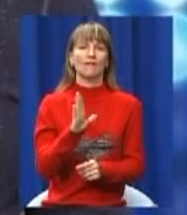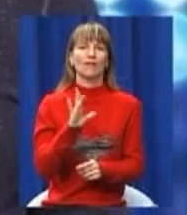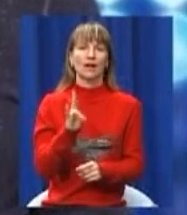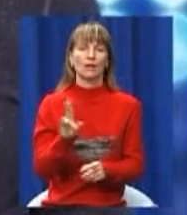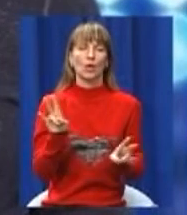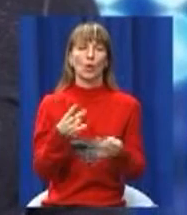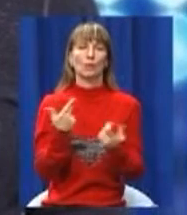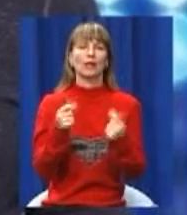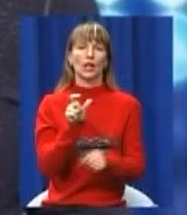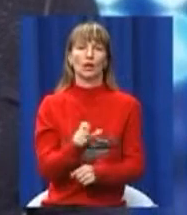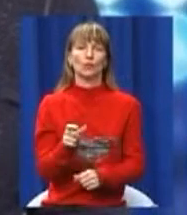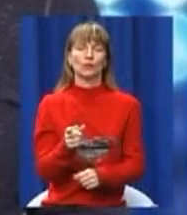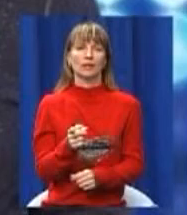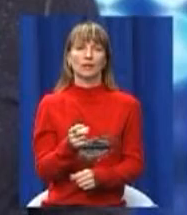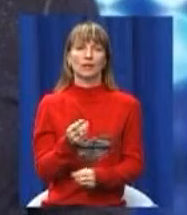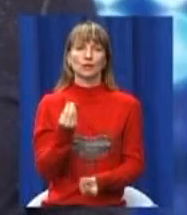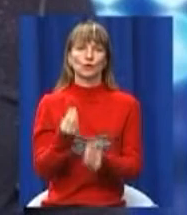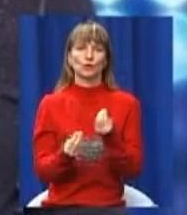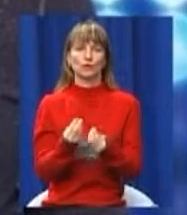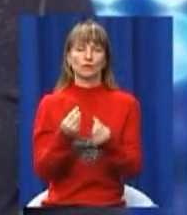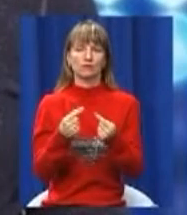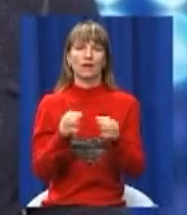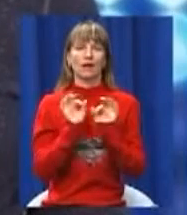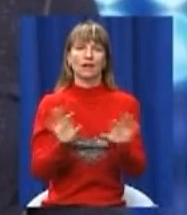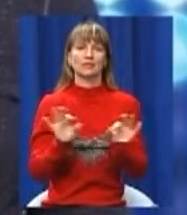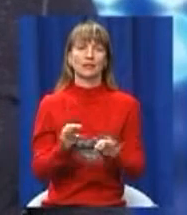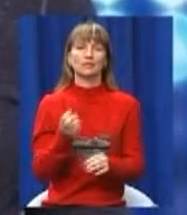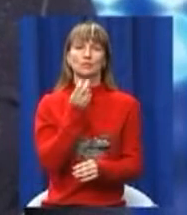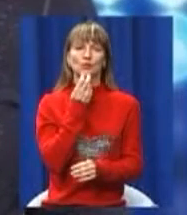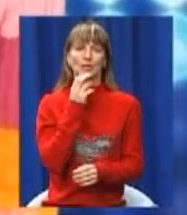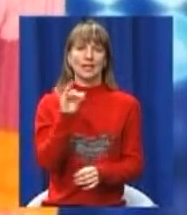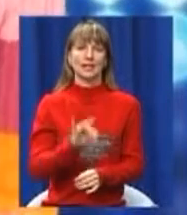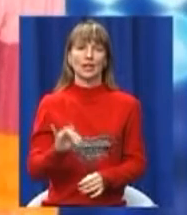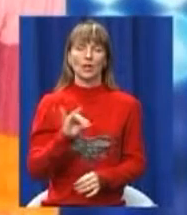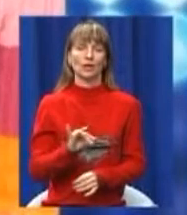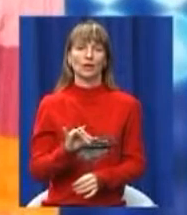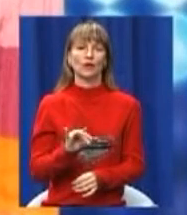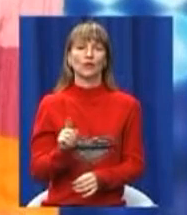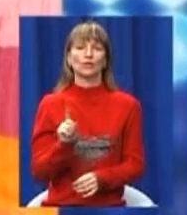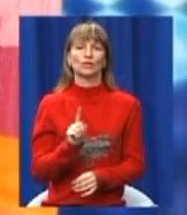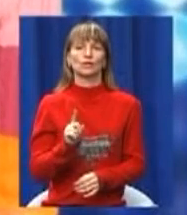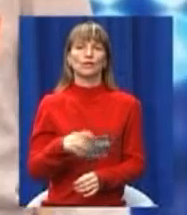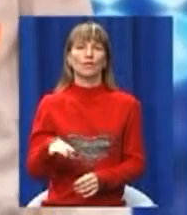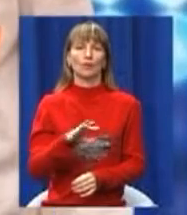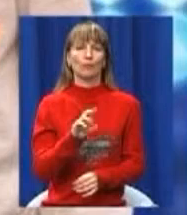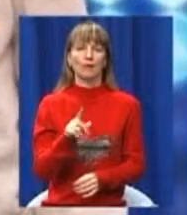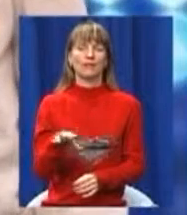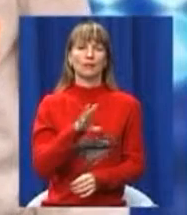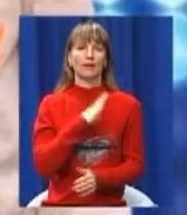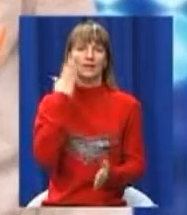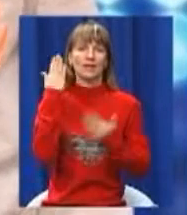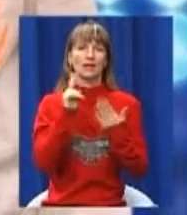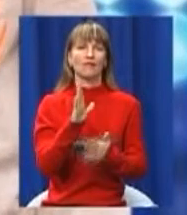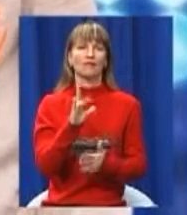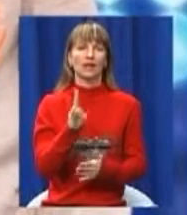где люди смешают друг друга, рассказывают смешные истории. Чтобы всем было весело. КВН –